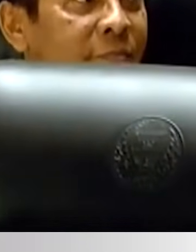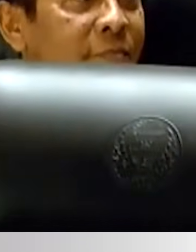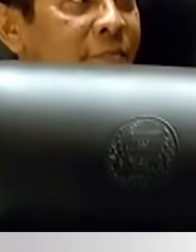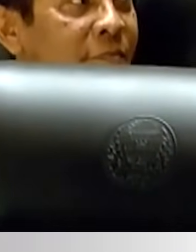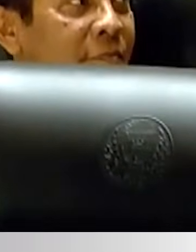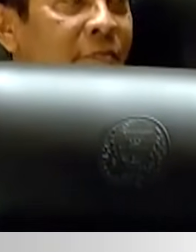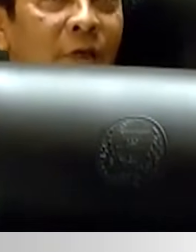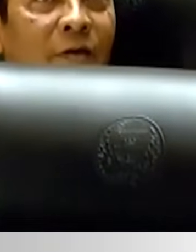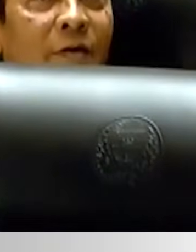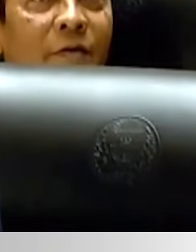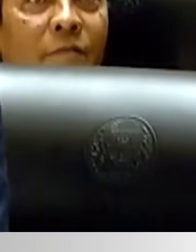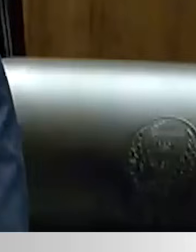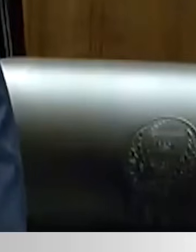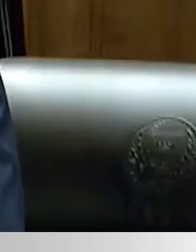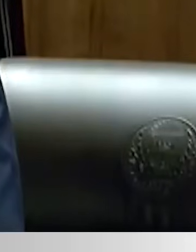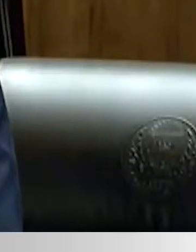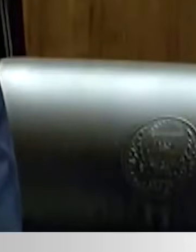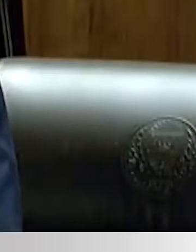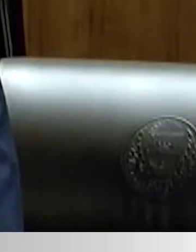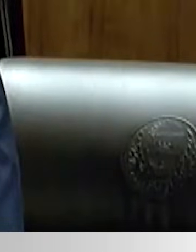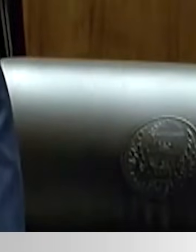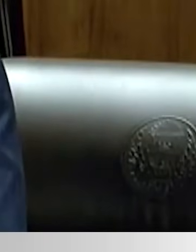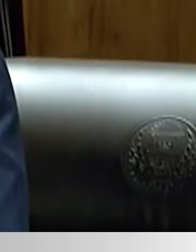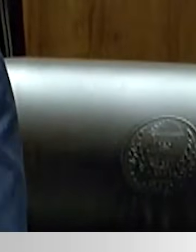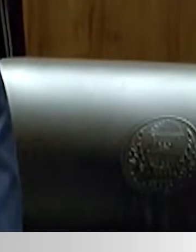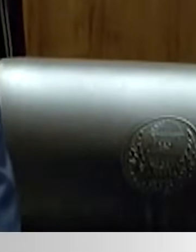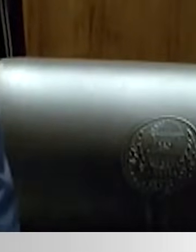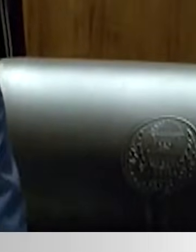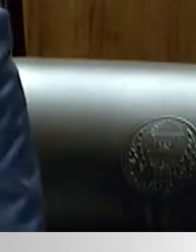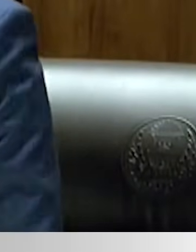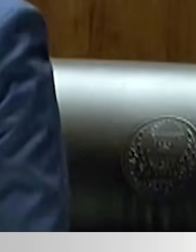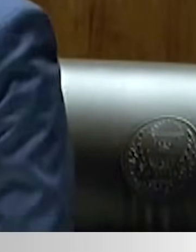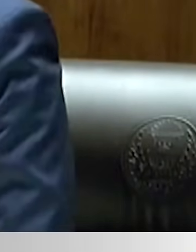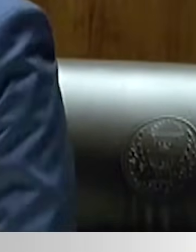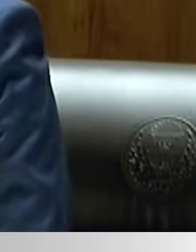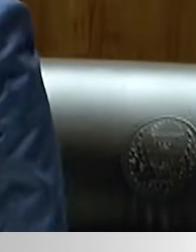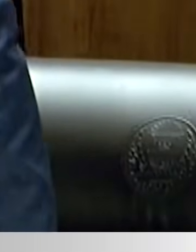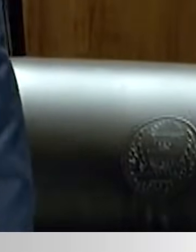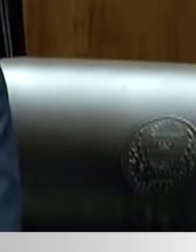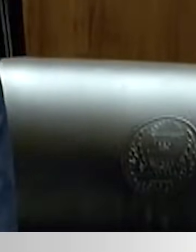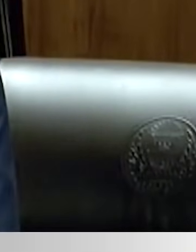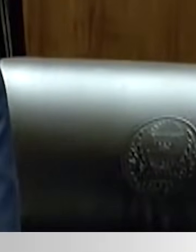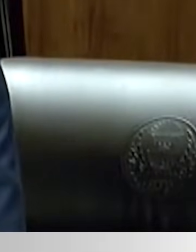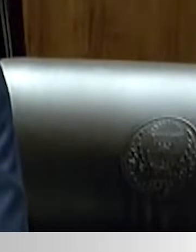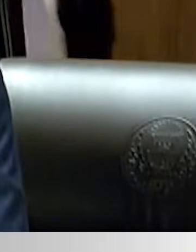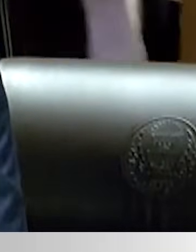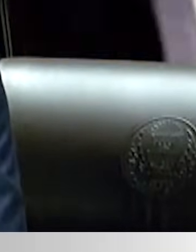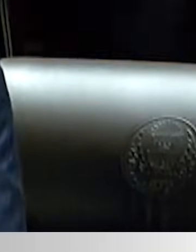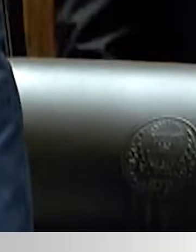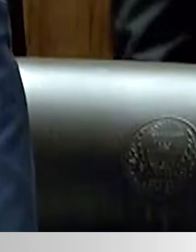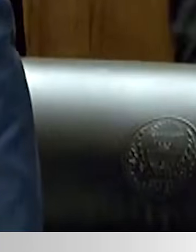ทศปัจจุบันมีหนี้สาธารณะ11ล้านล้านบาทหากยังต้องกู้เงิน500ล้านบาทมาทำโครงการดิจิทัลวอลเล็ตทำให้หนี้สาธารณะ